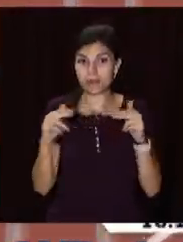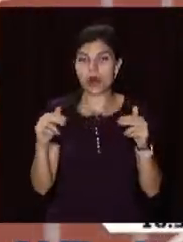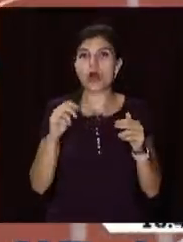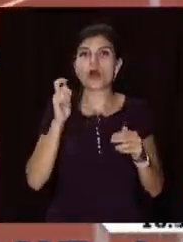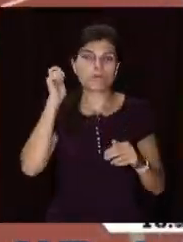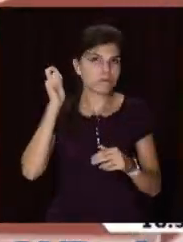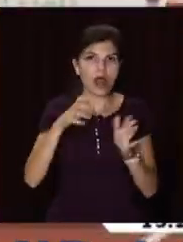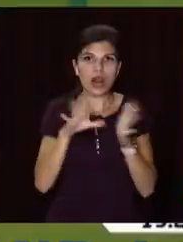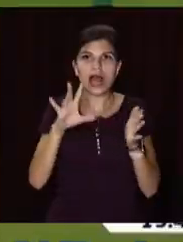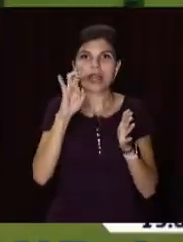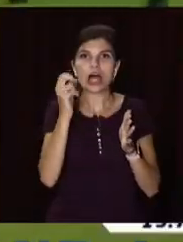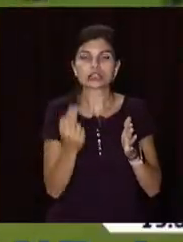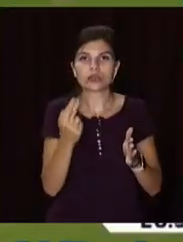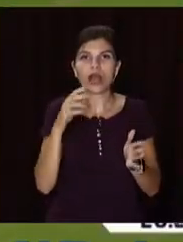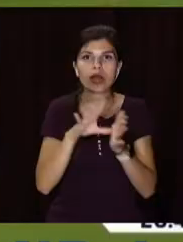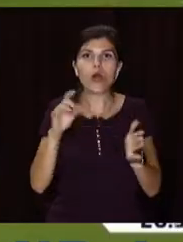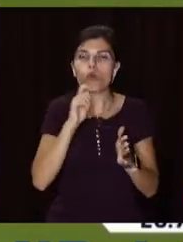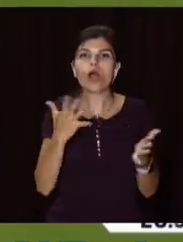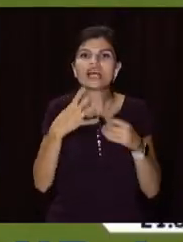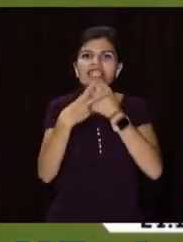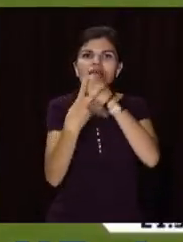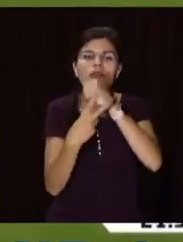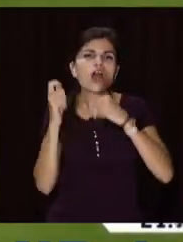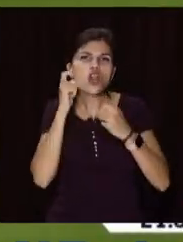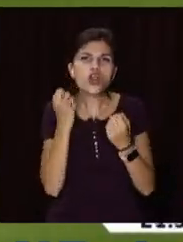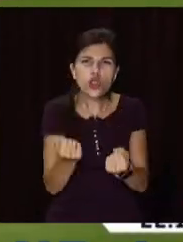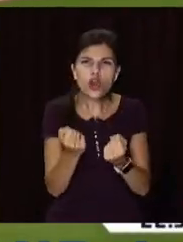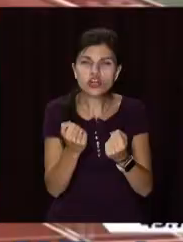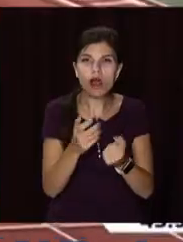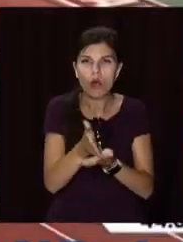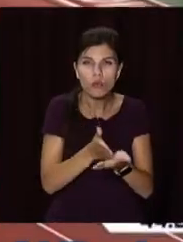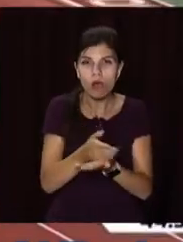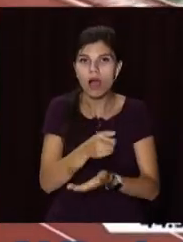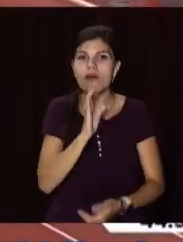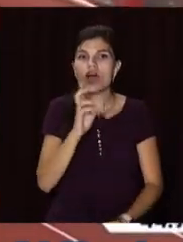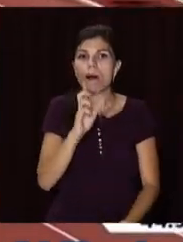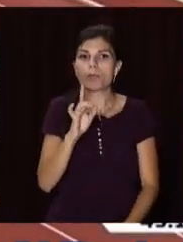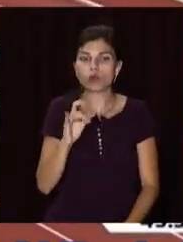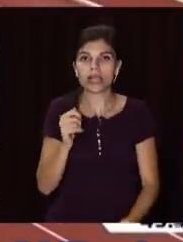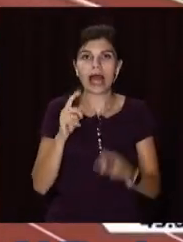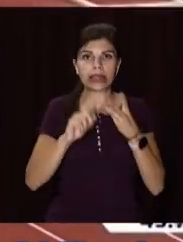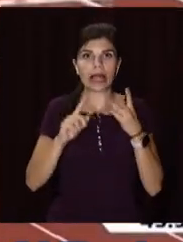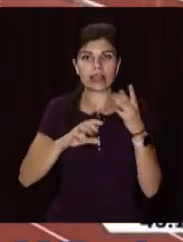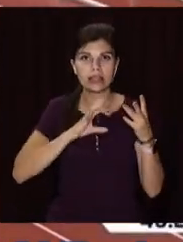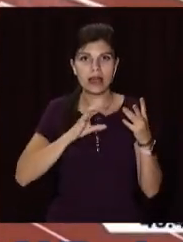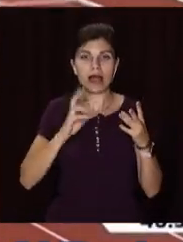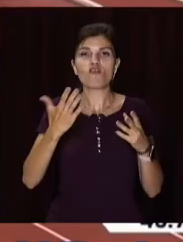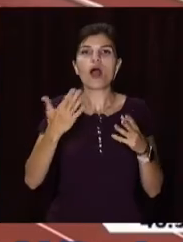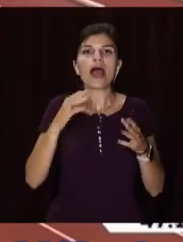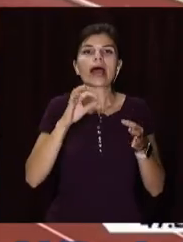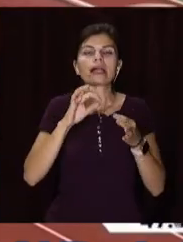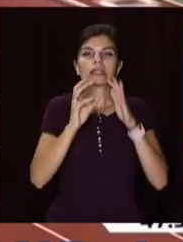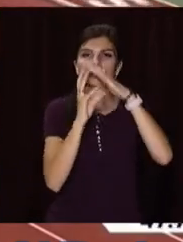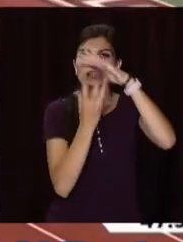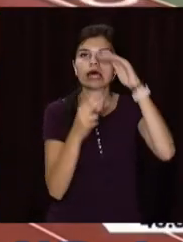побила національний рекорд України, який тримався 17 років. Для Анни бронза стала 3-ю нагородою Діамантової ліги в